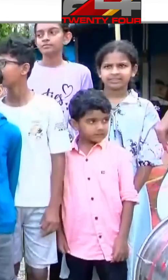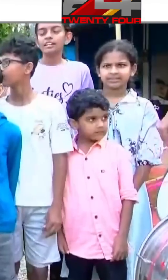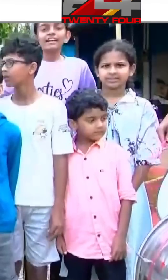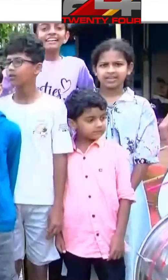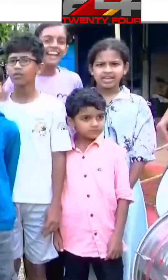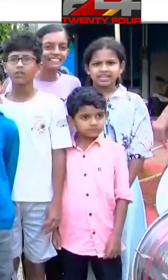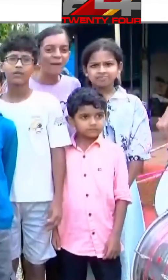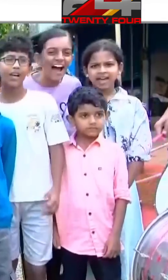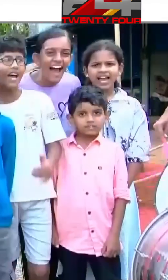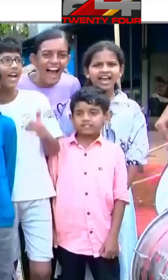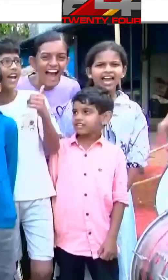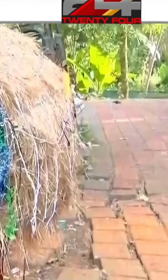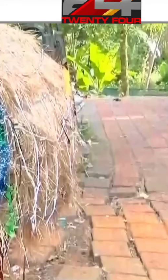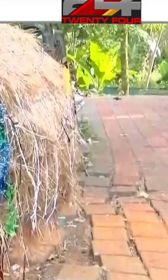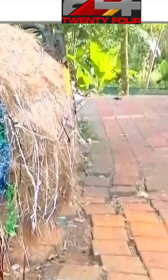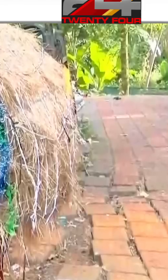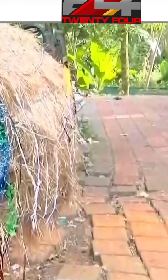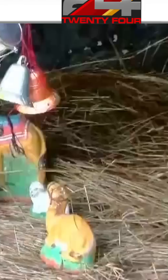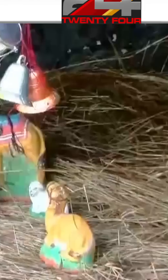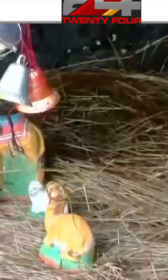ഹാപ്പി ക്രിസ്മസ്.